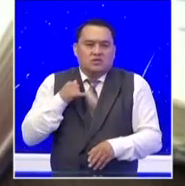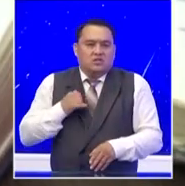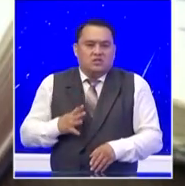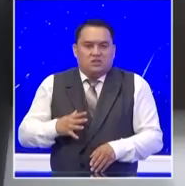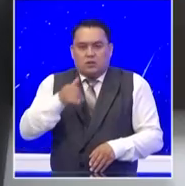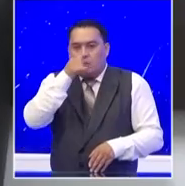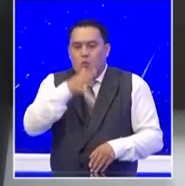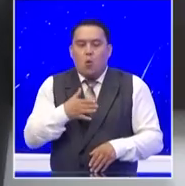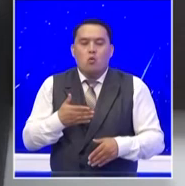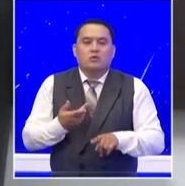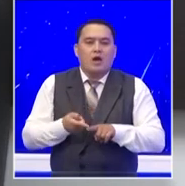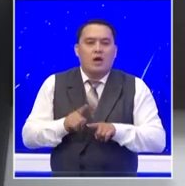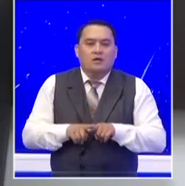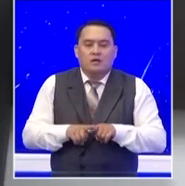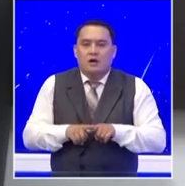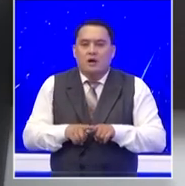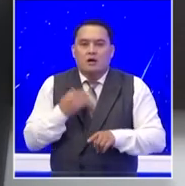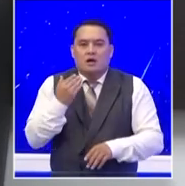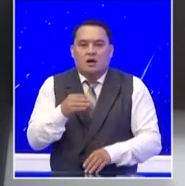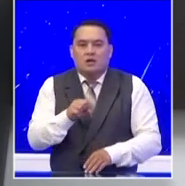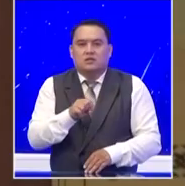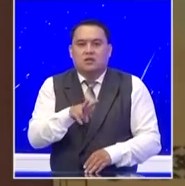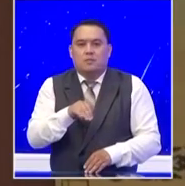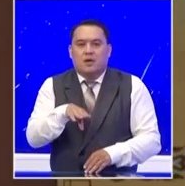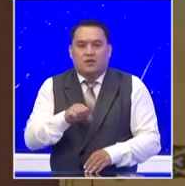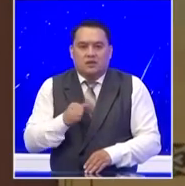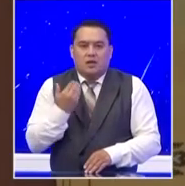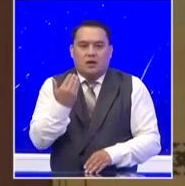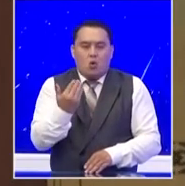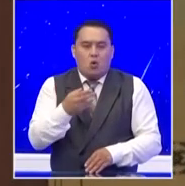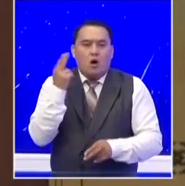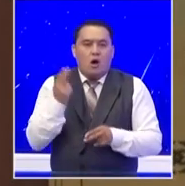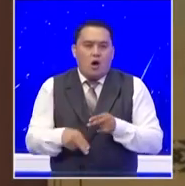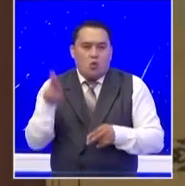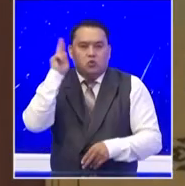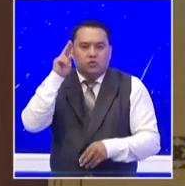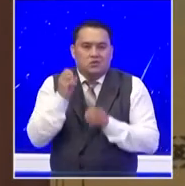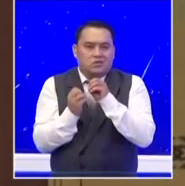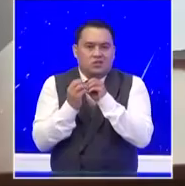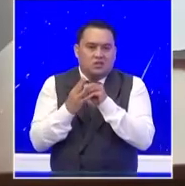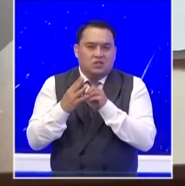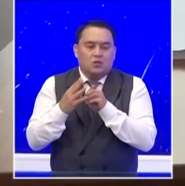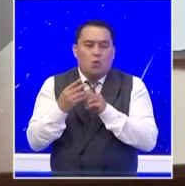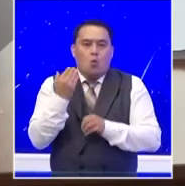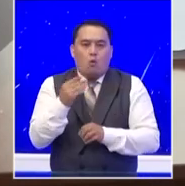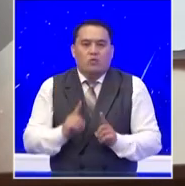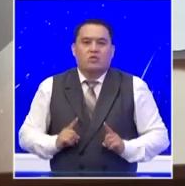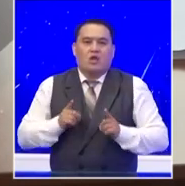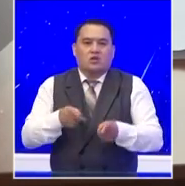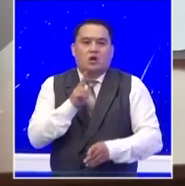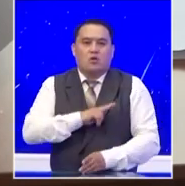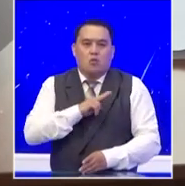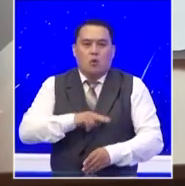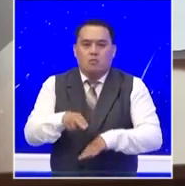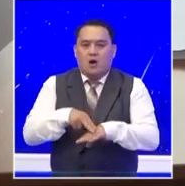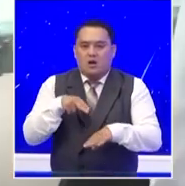ритм работы. Но это не сломило Азамата Сулейменова. Окончив учебу в 2014 году, он начал свою работу в